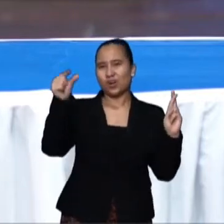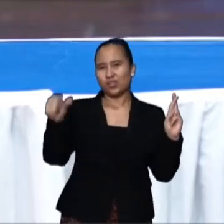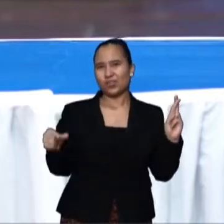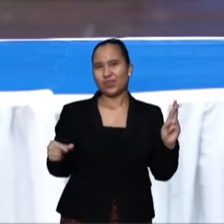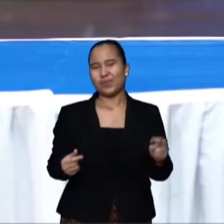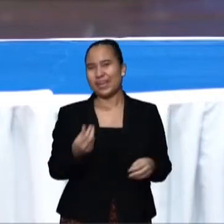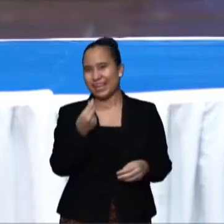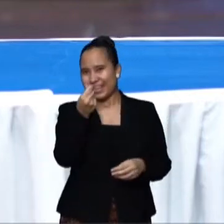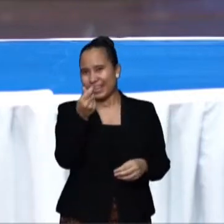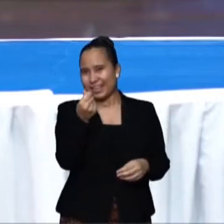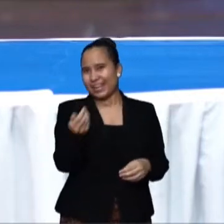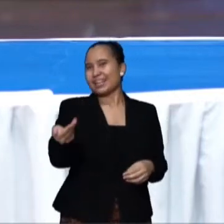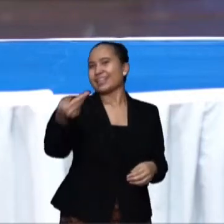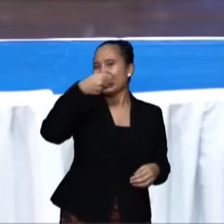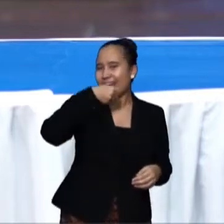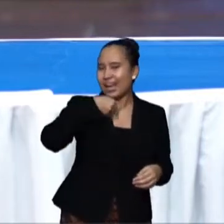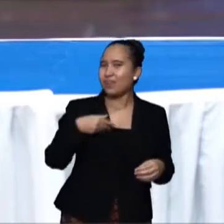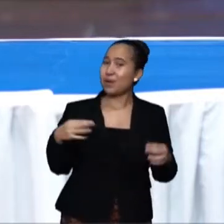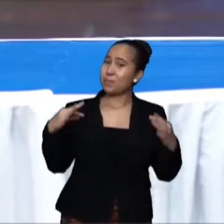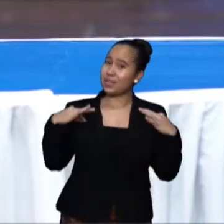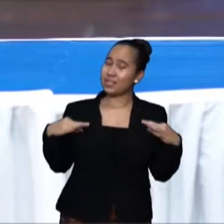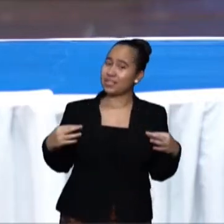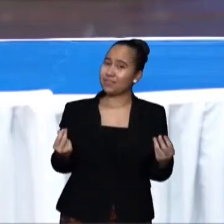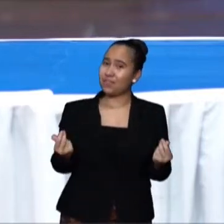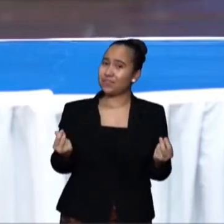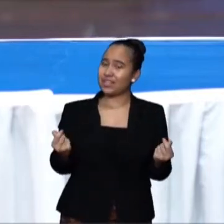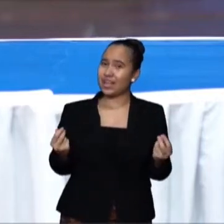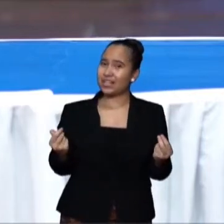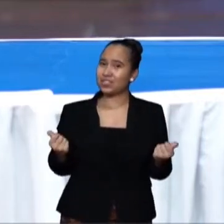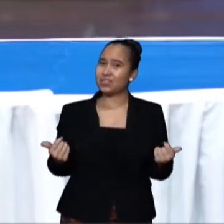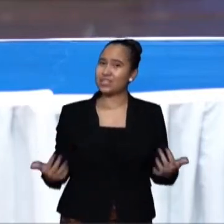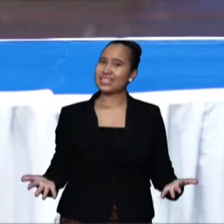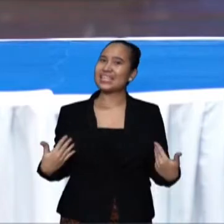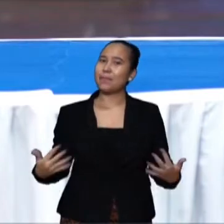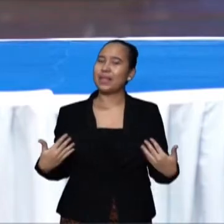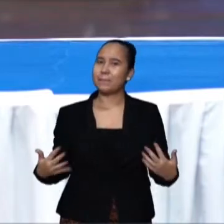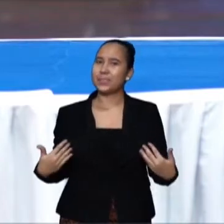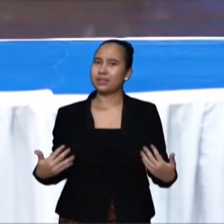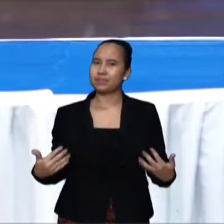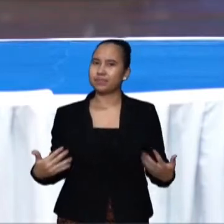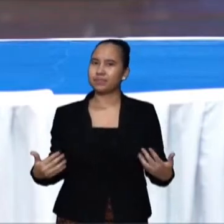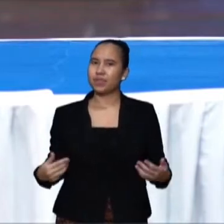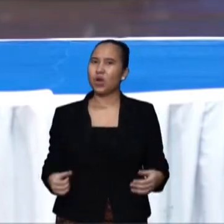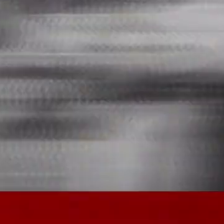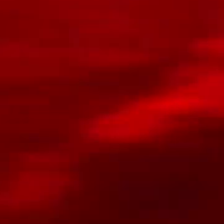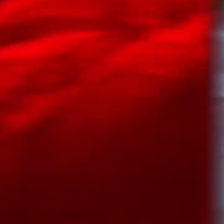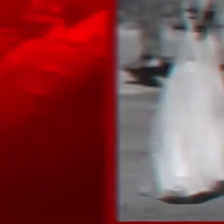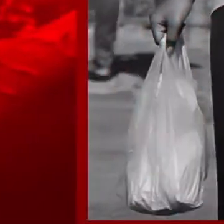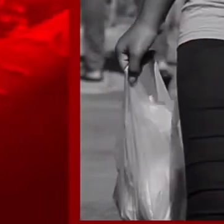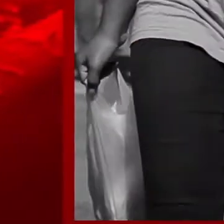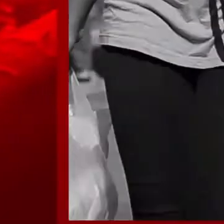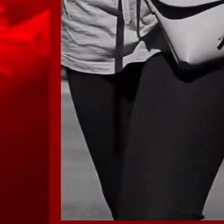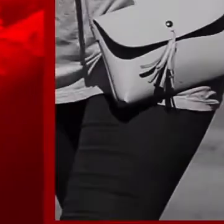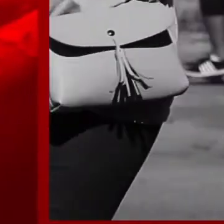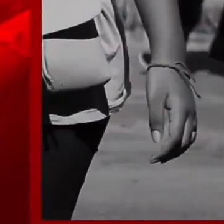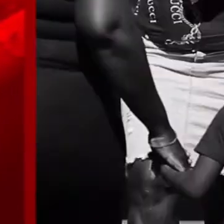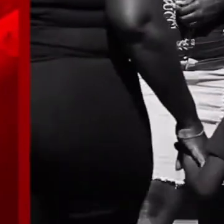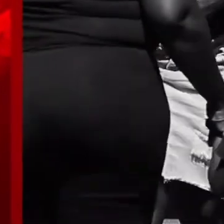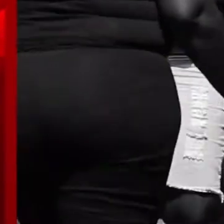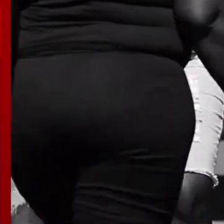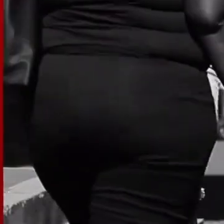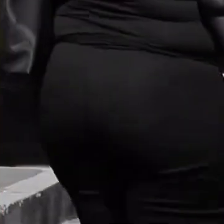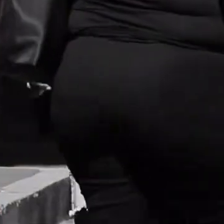injectie van de minister van Financiën om de maand september ook correct af te handelen.